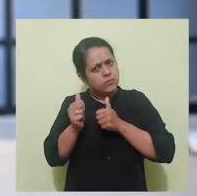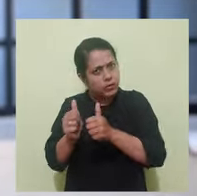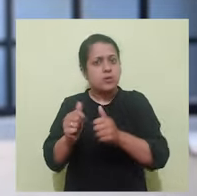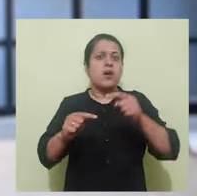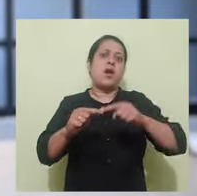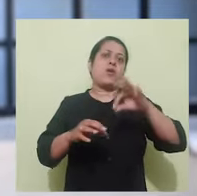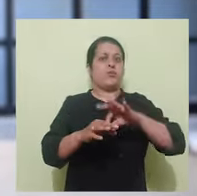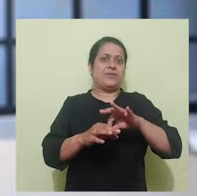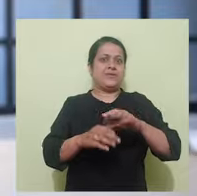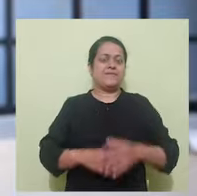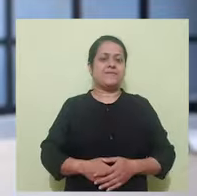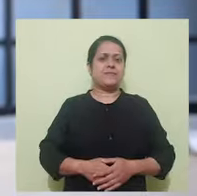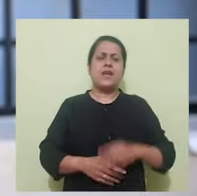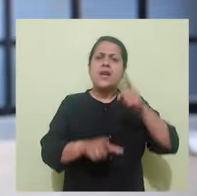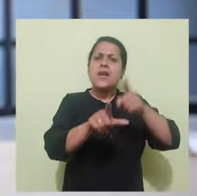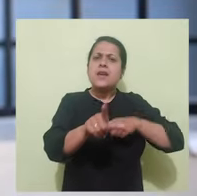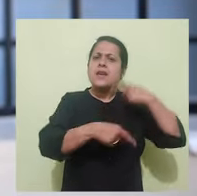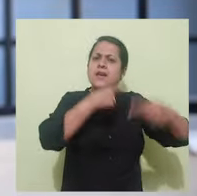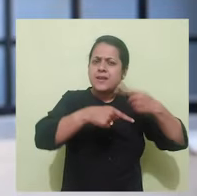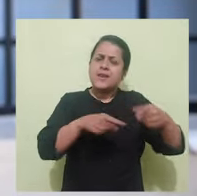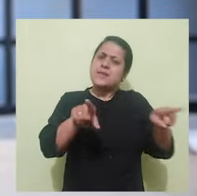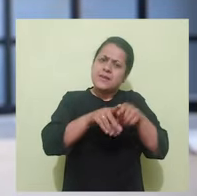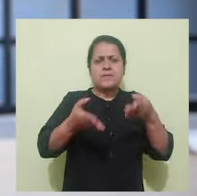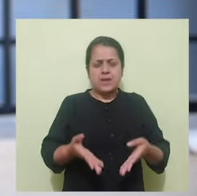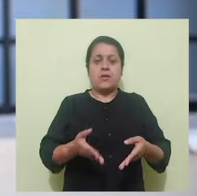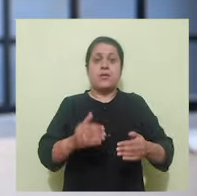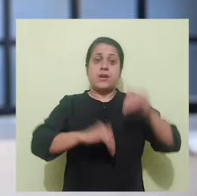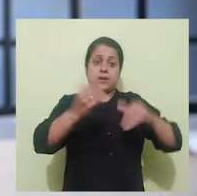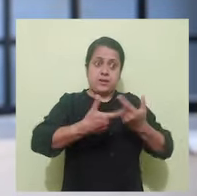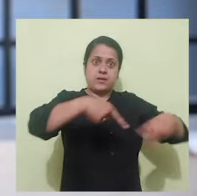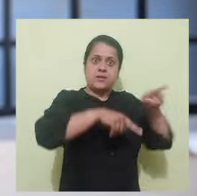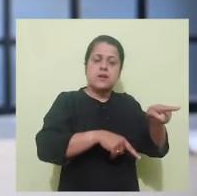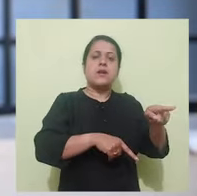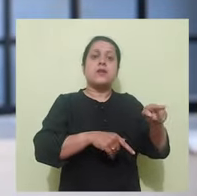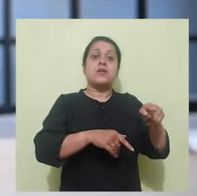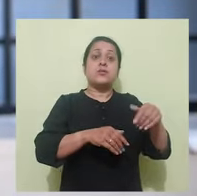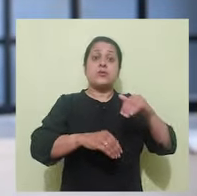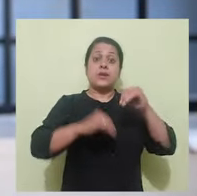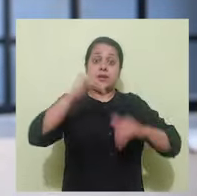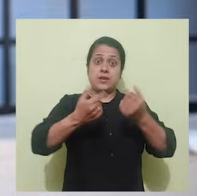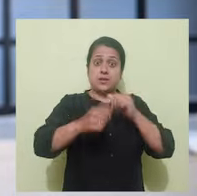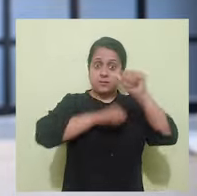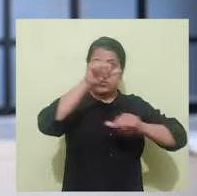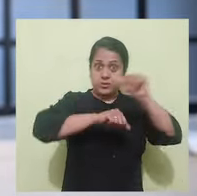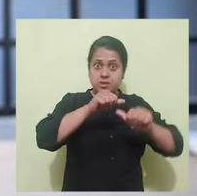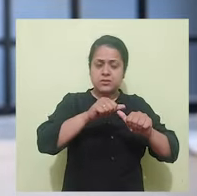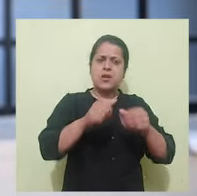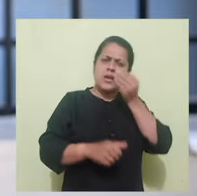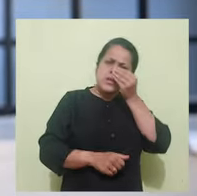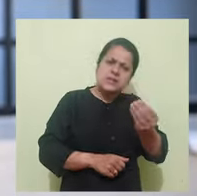इलेक्शनांक वोटिंग करचे. दर वर्सा प्रमाणे इलेक्शन कमिशनान ह्या वर्साय इलेक्शन प्रक्रिया जी आसा ती खूब सोपी केल्ली